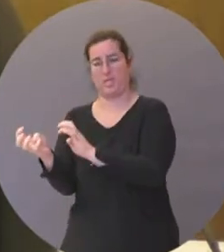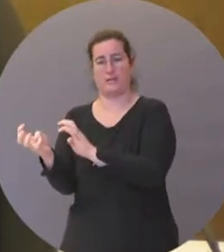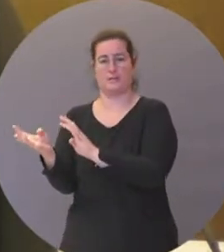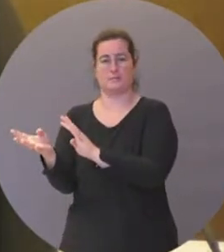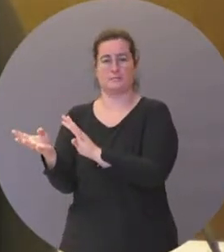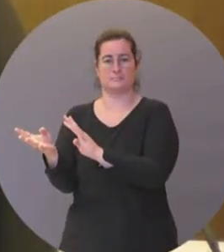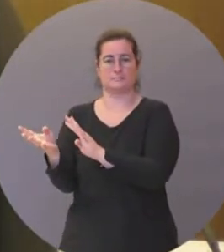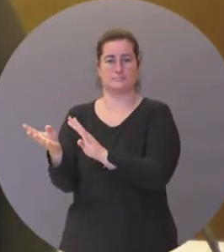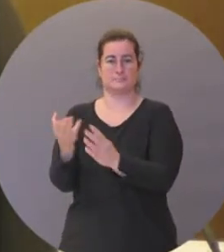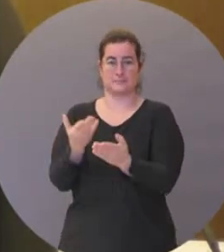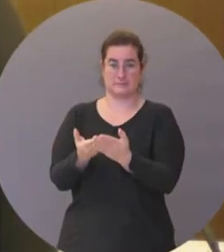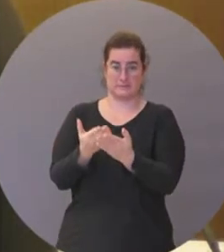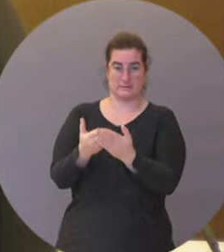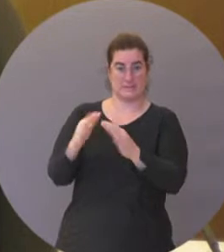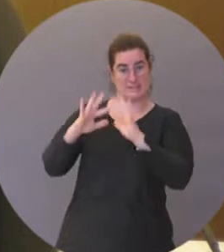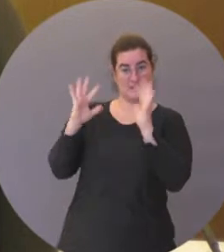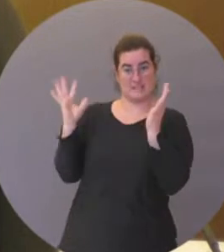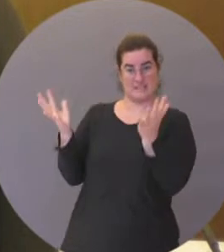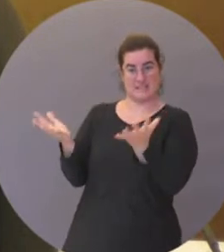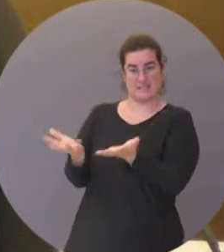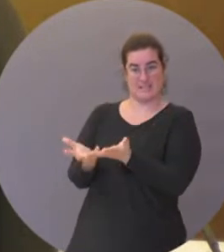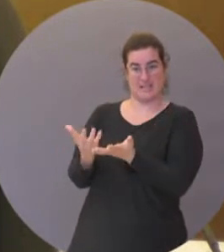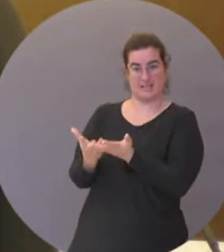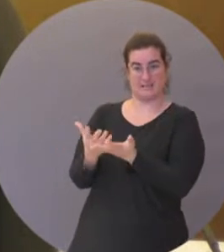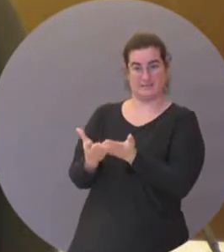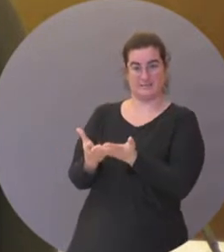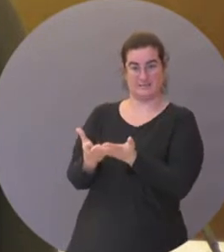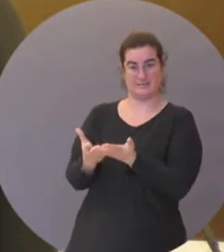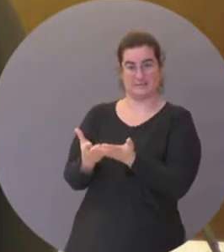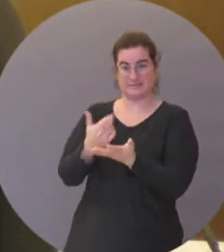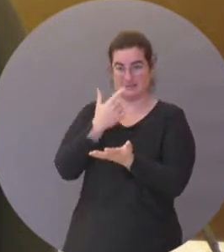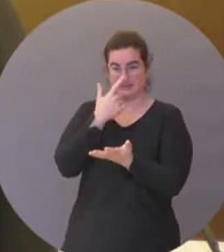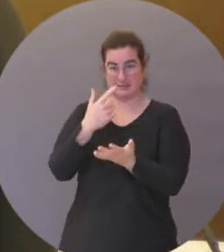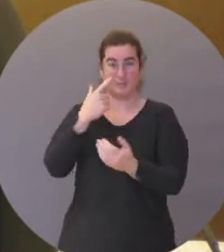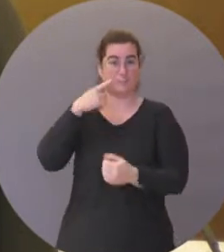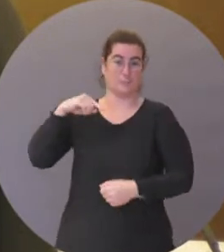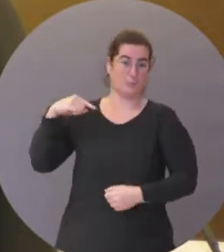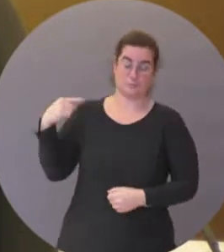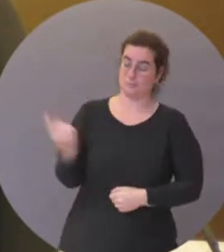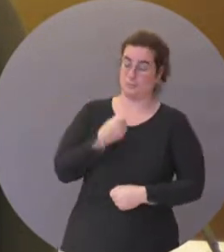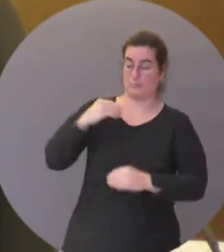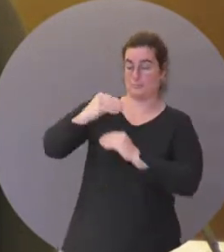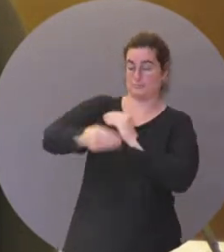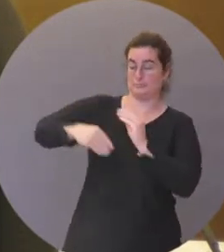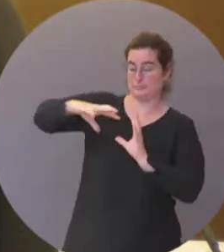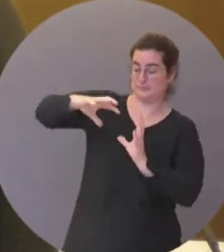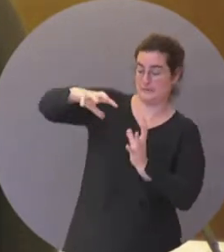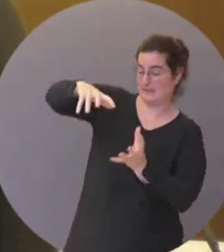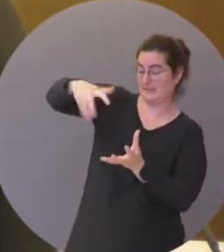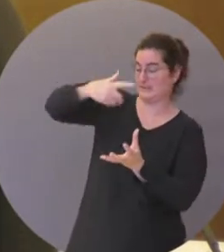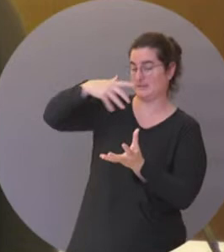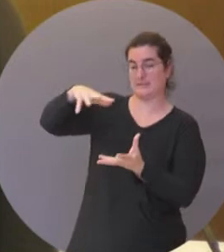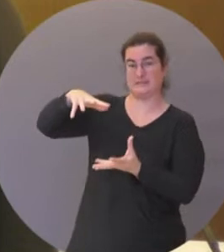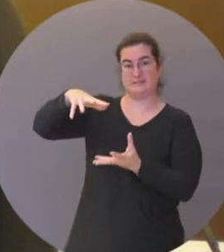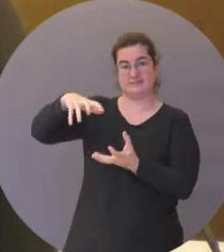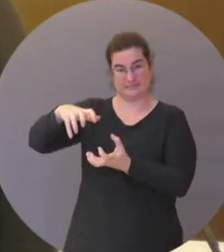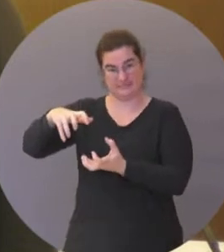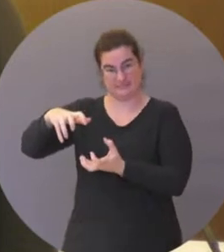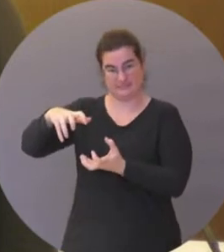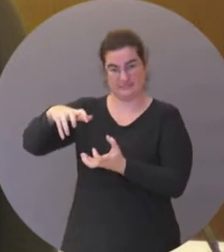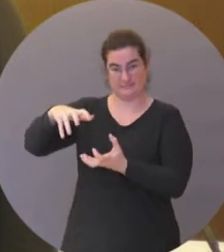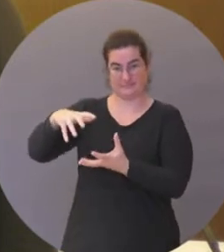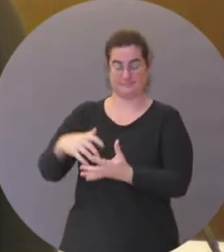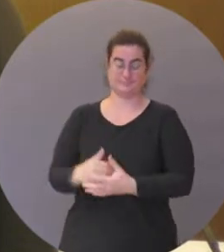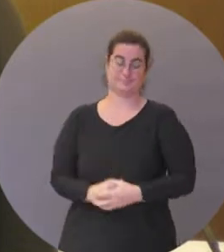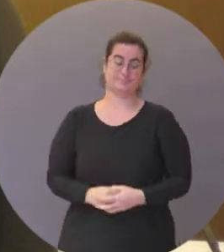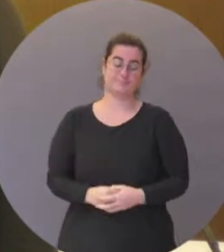un bien mauvais coup pour l'ensemble du vivant sur la planète et donc on sait on le